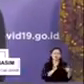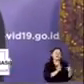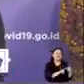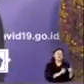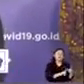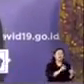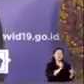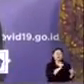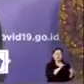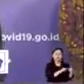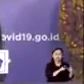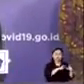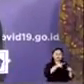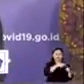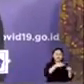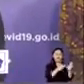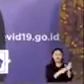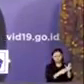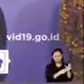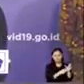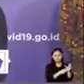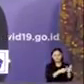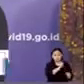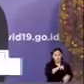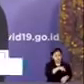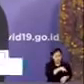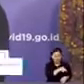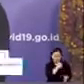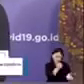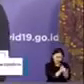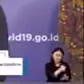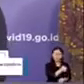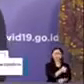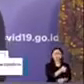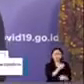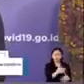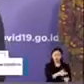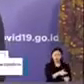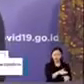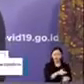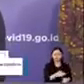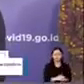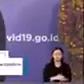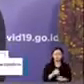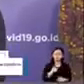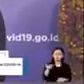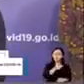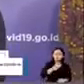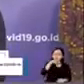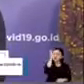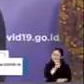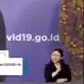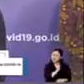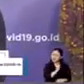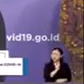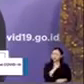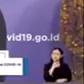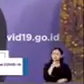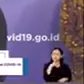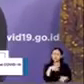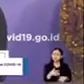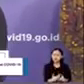dengan isolate asli yang kita ambil dari Indonesia sendiri jadi di sini seperti kita ketahui bahwa selama ini